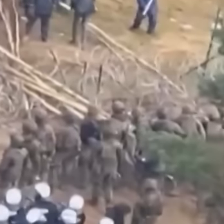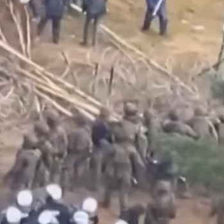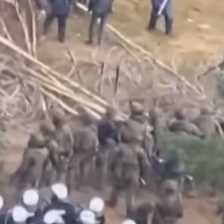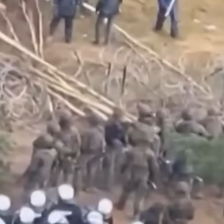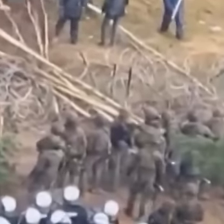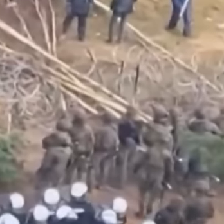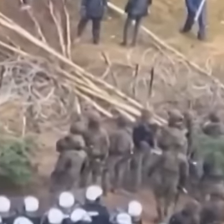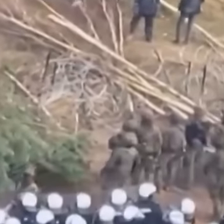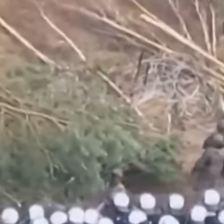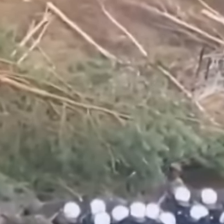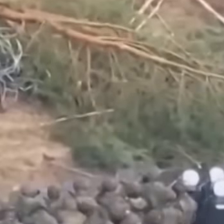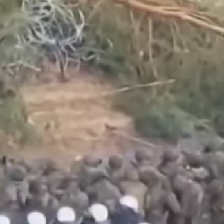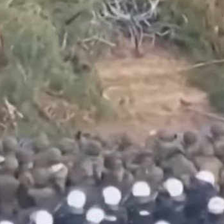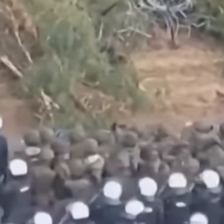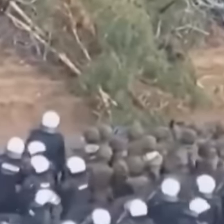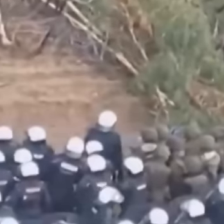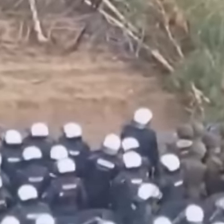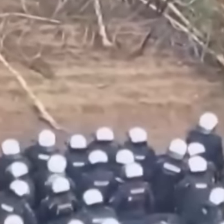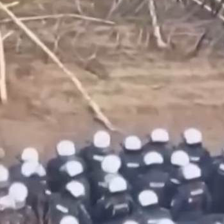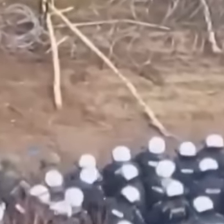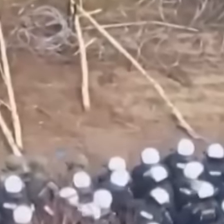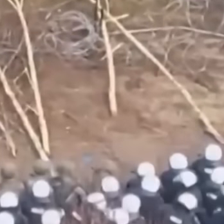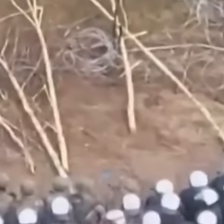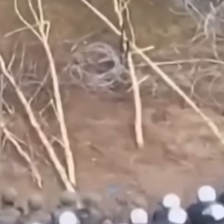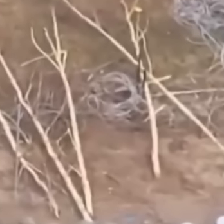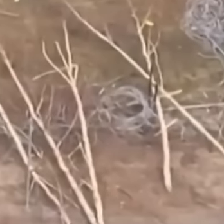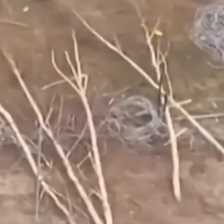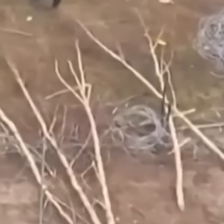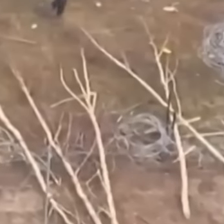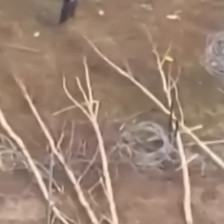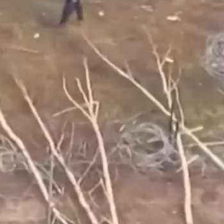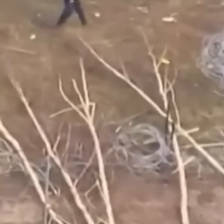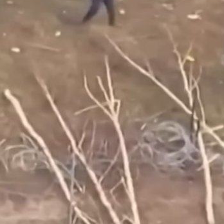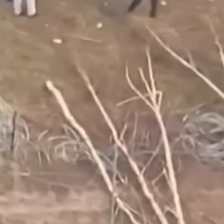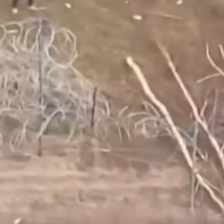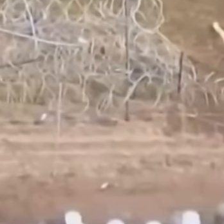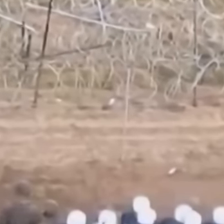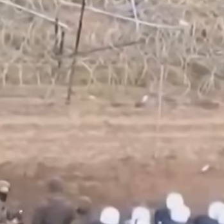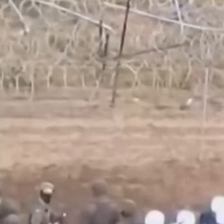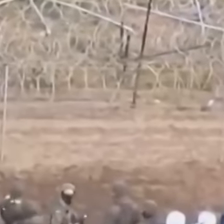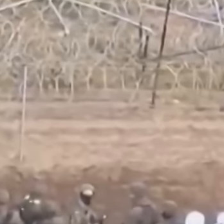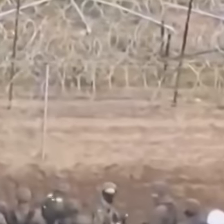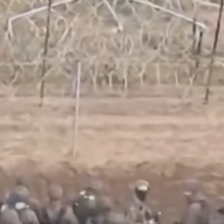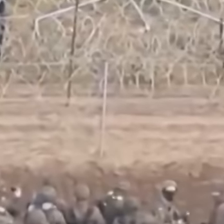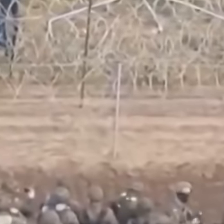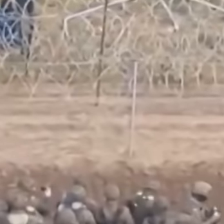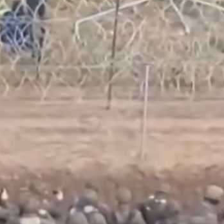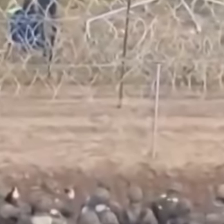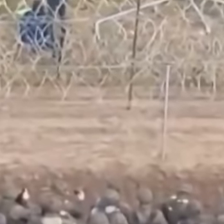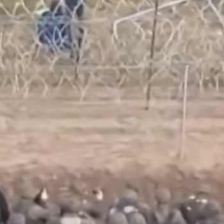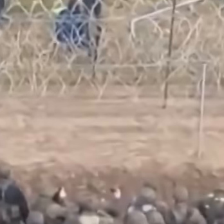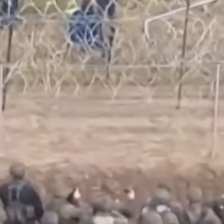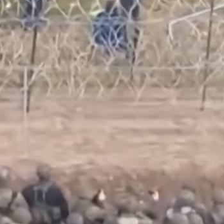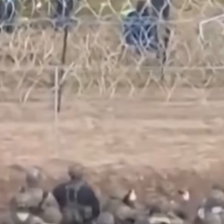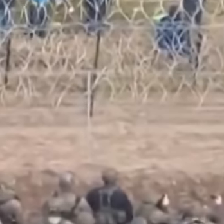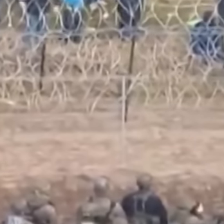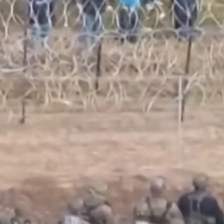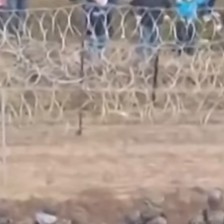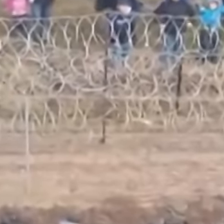zwarte oddziały policji, szturmowe oddziały policji, proszę pamiętać, czym na przykład wtedy, kiedy aresztowano tych żołnierzy, były zajęte? Biciem